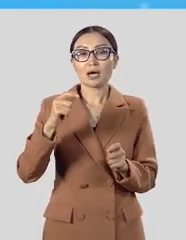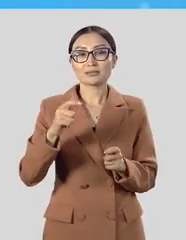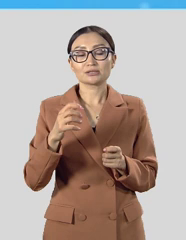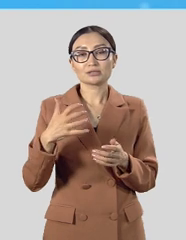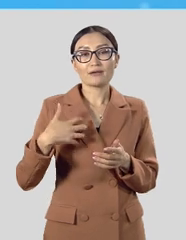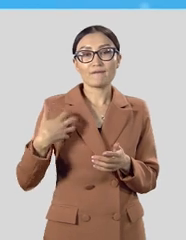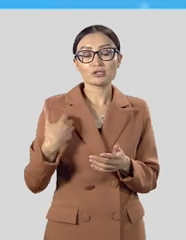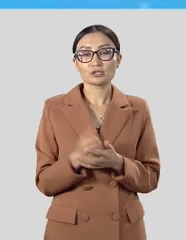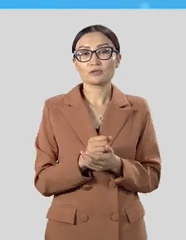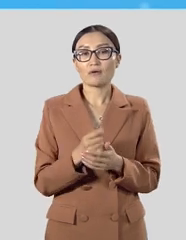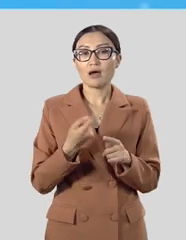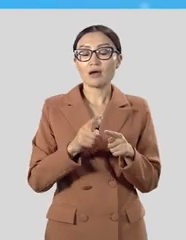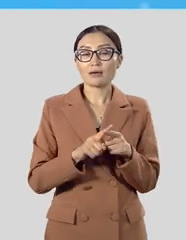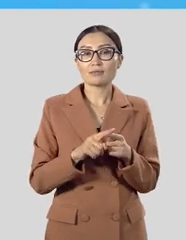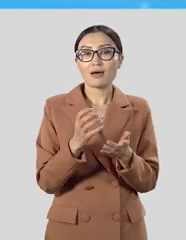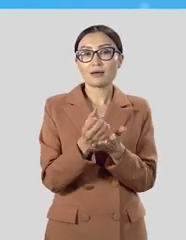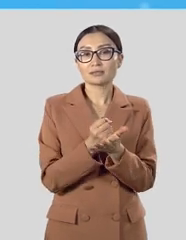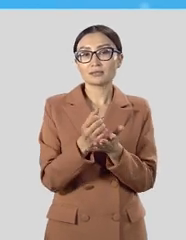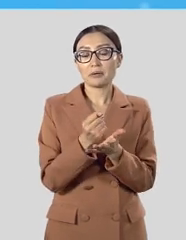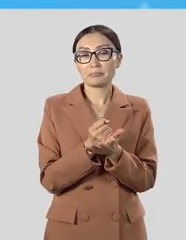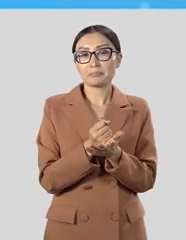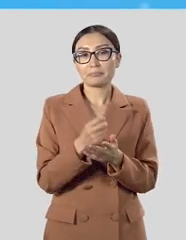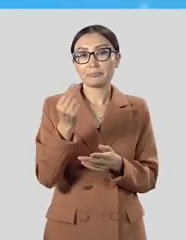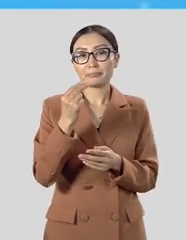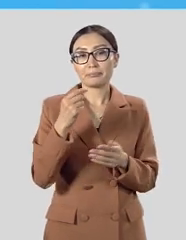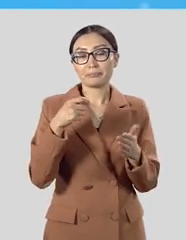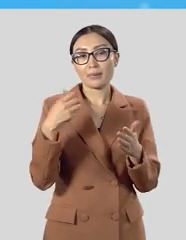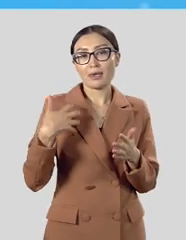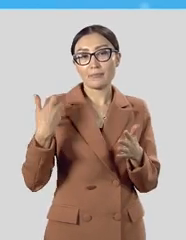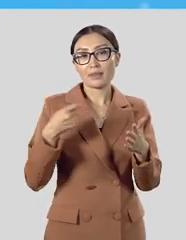Запасающую функцию – это отложение питательных веществ.